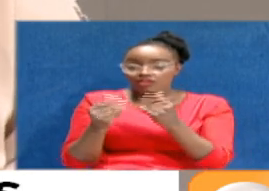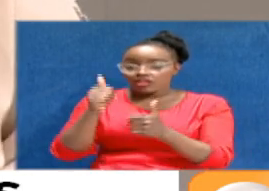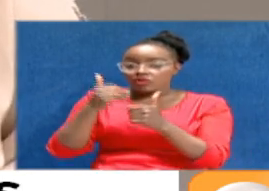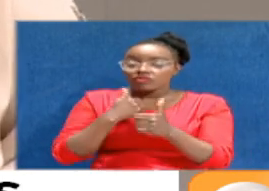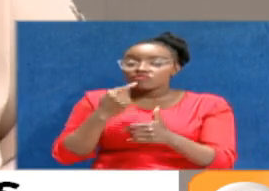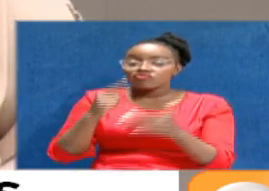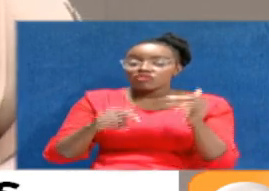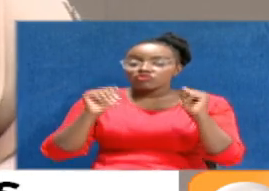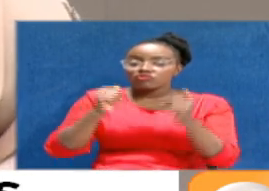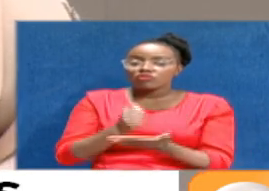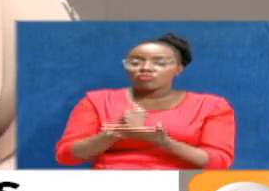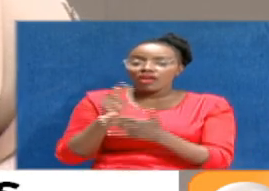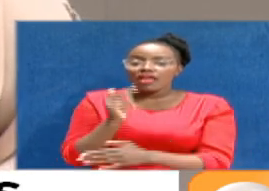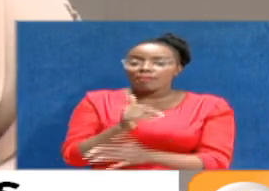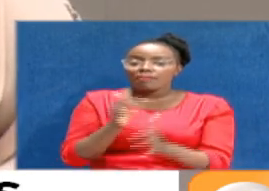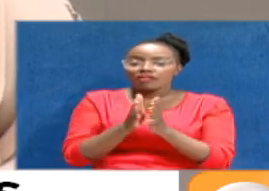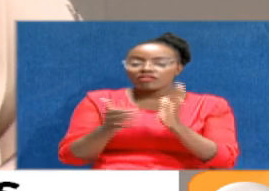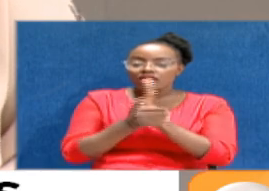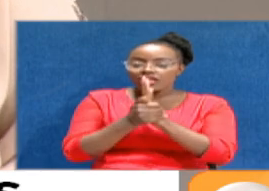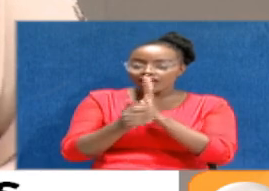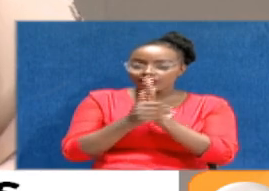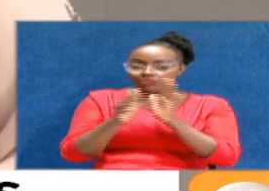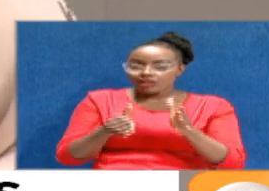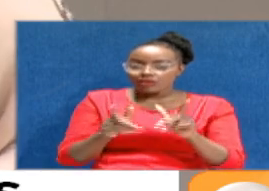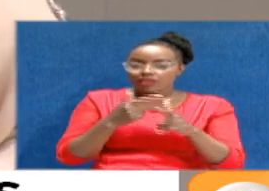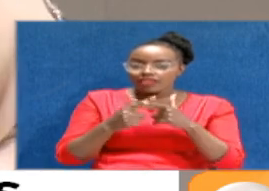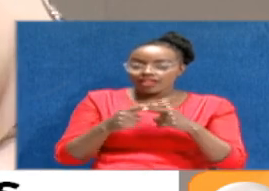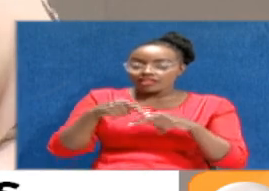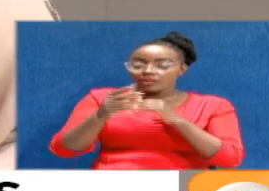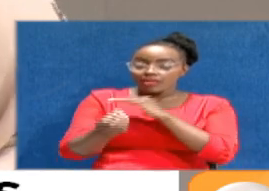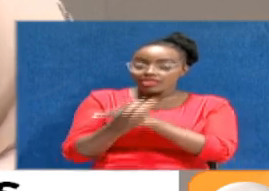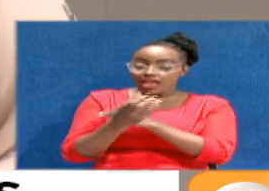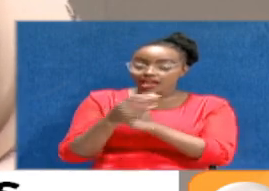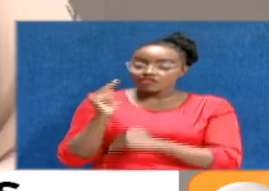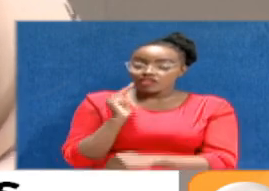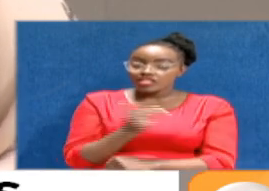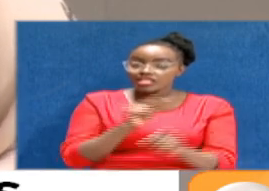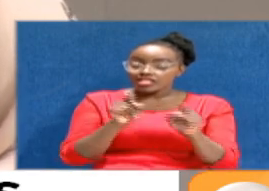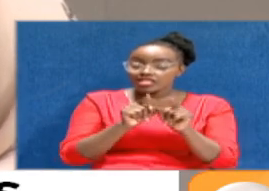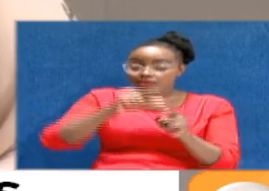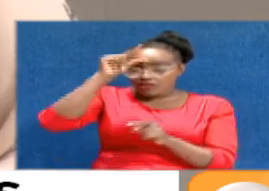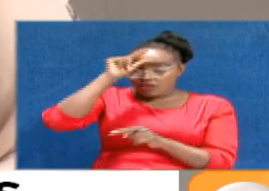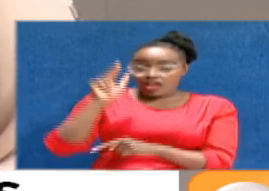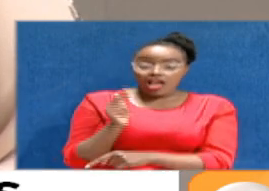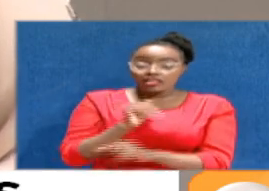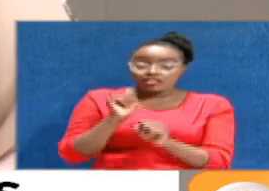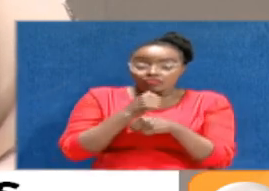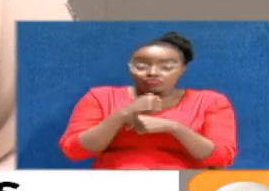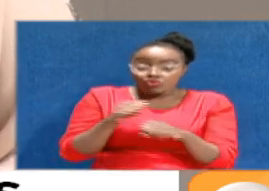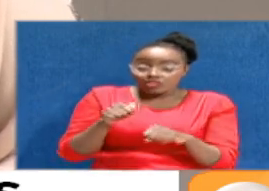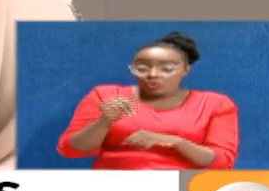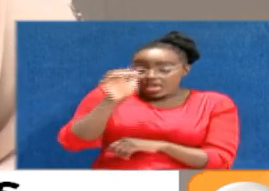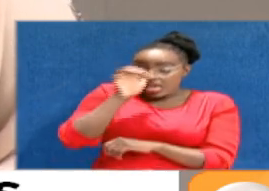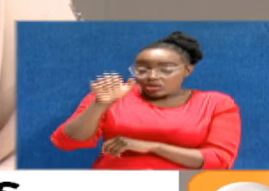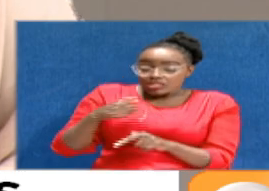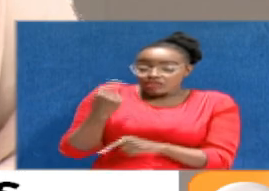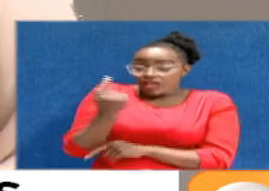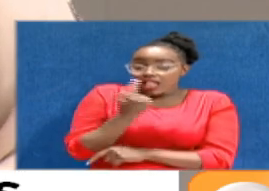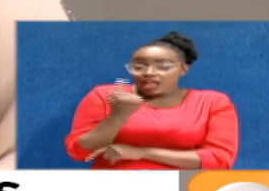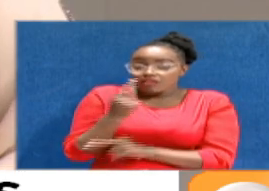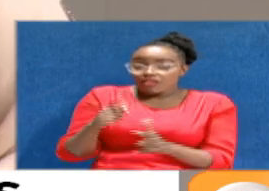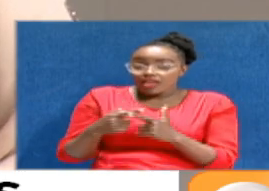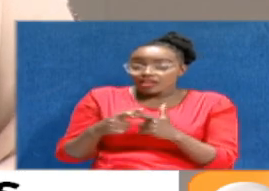tuna ambazo zitatusaidia kwa upana wake kitaalamu kabisa, halafu watushauri kiserikali. Hatuwezi kujitenga kama kisiwa na hatuwezi